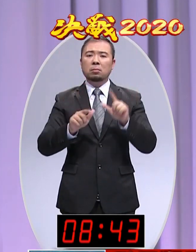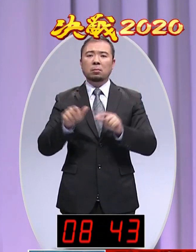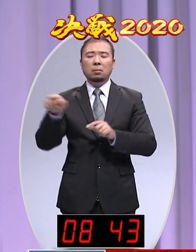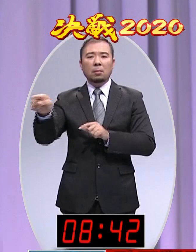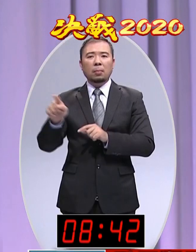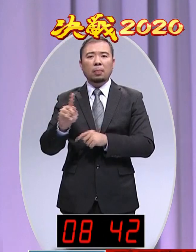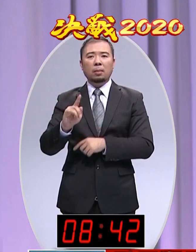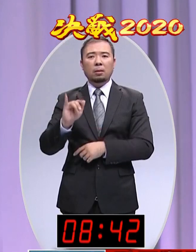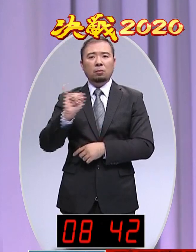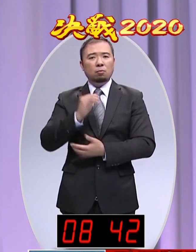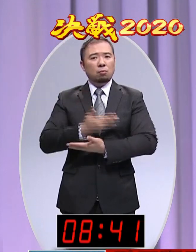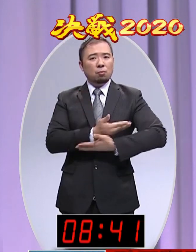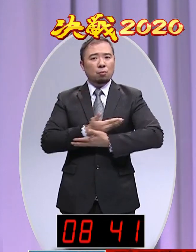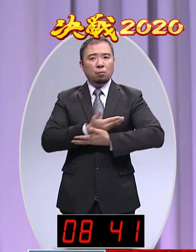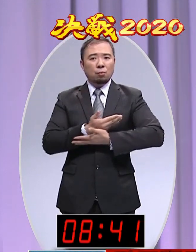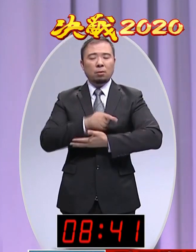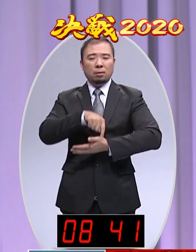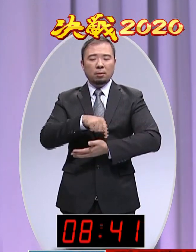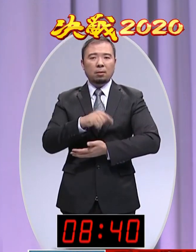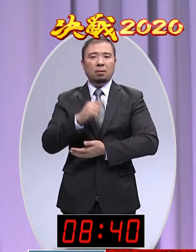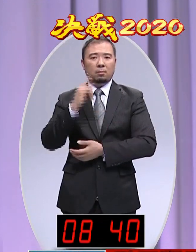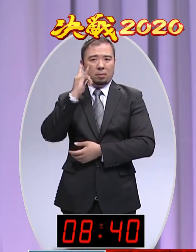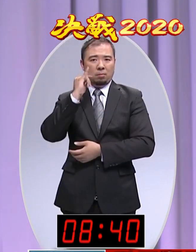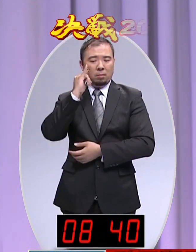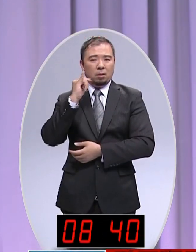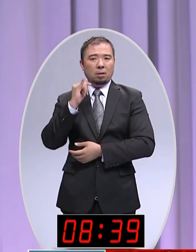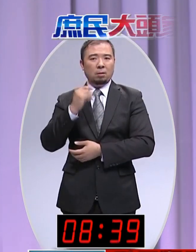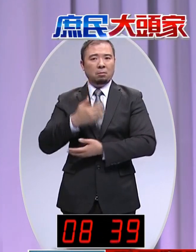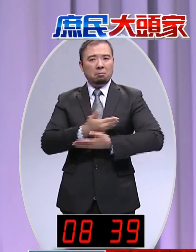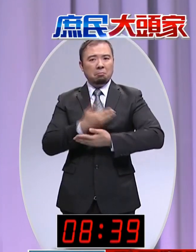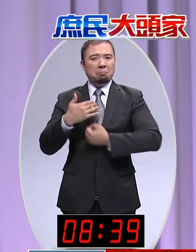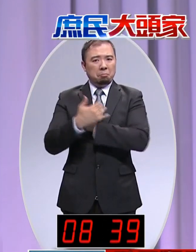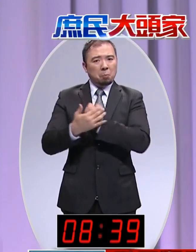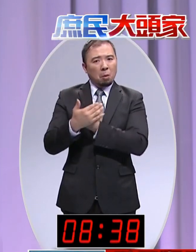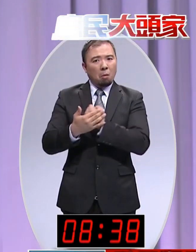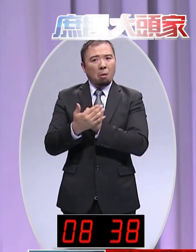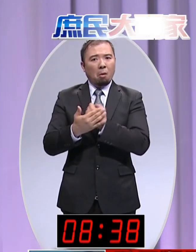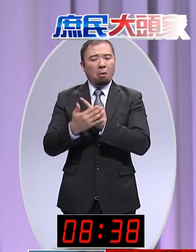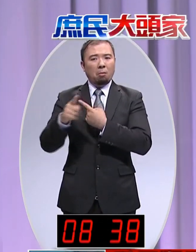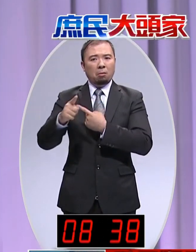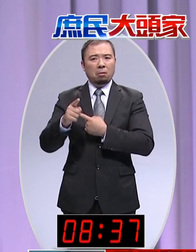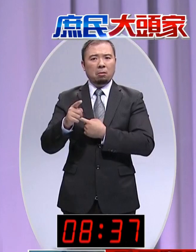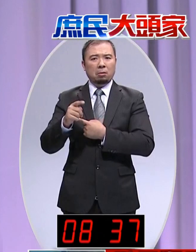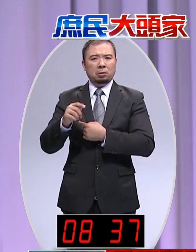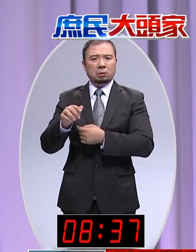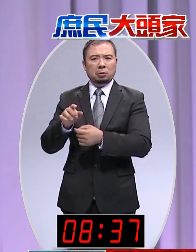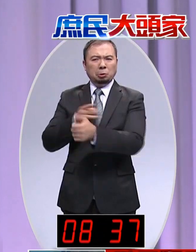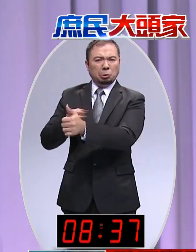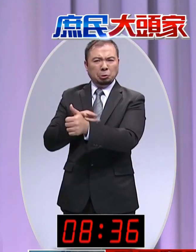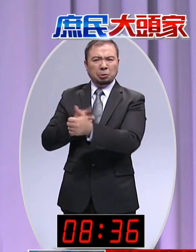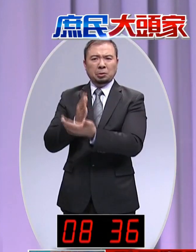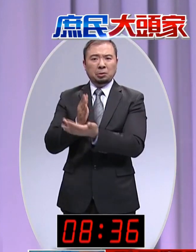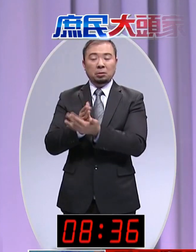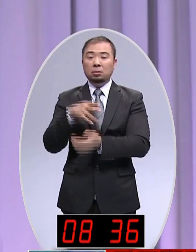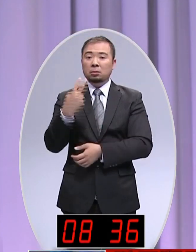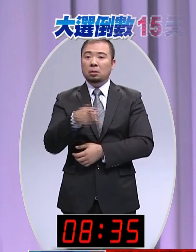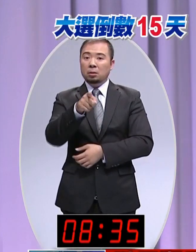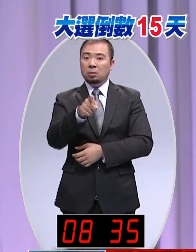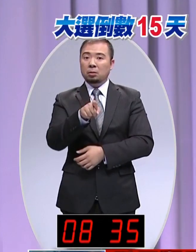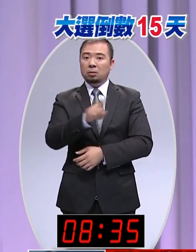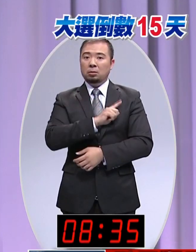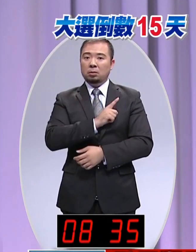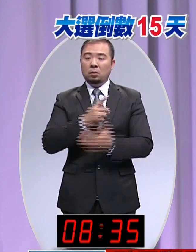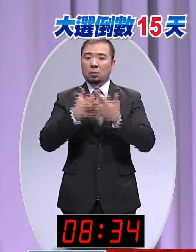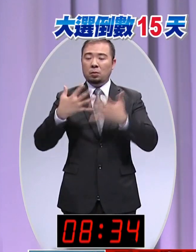的母亲，以及保护这位女婴？我看不到。第三，你动用国家机器，你的网军